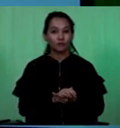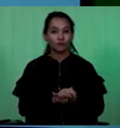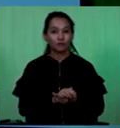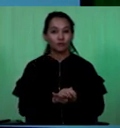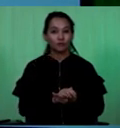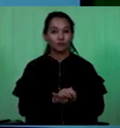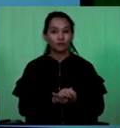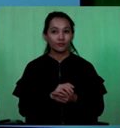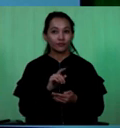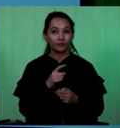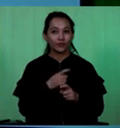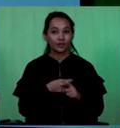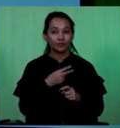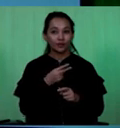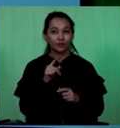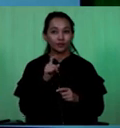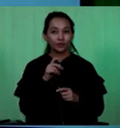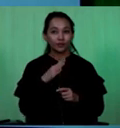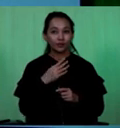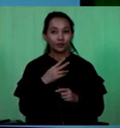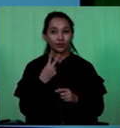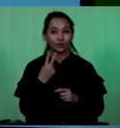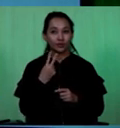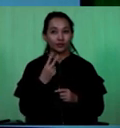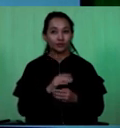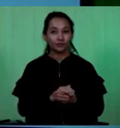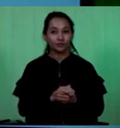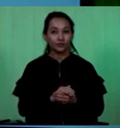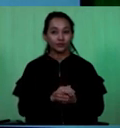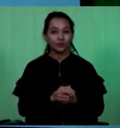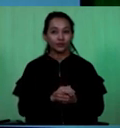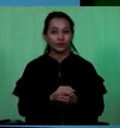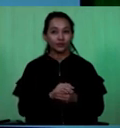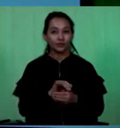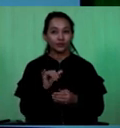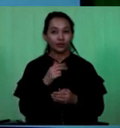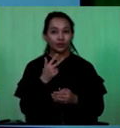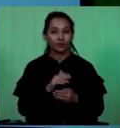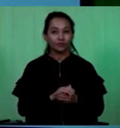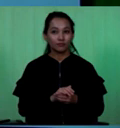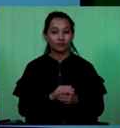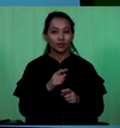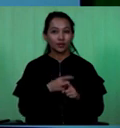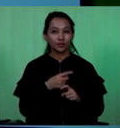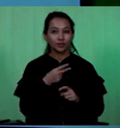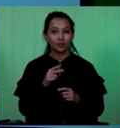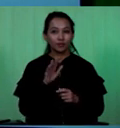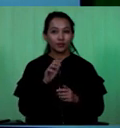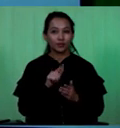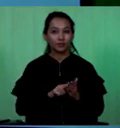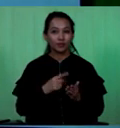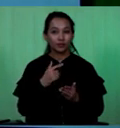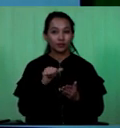3, X barobar 576. Tekshirib ko'ramiz. 576 bo'lu